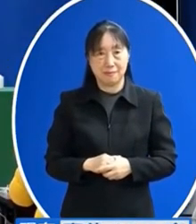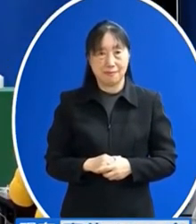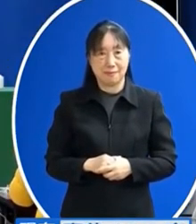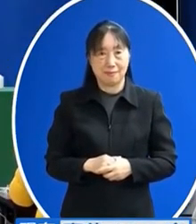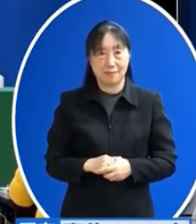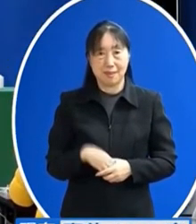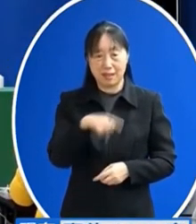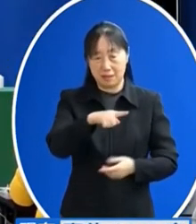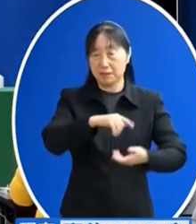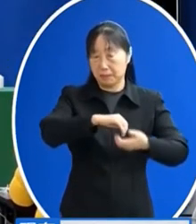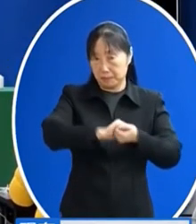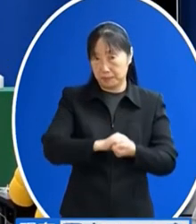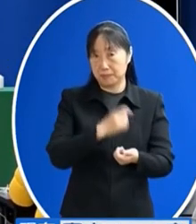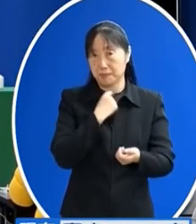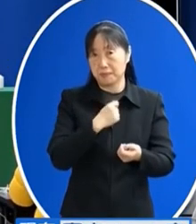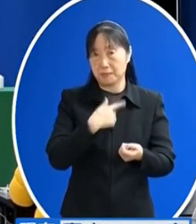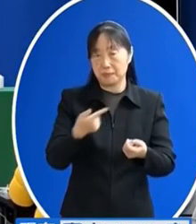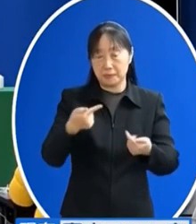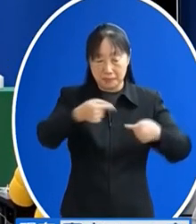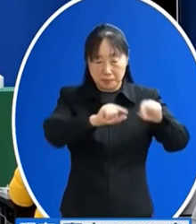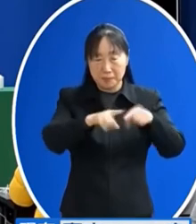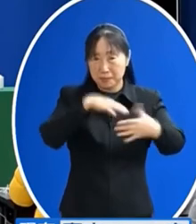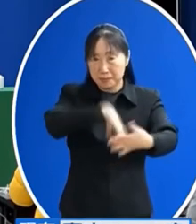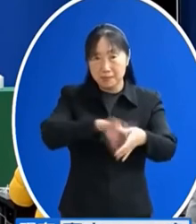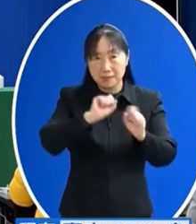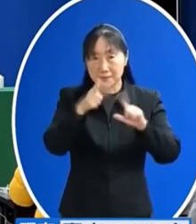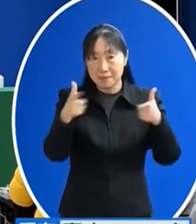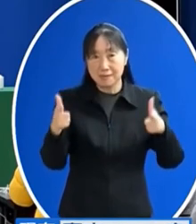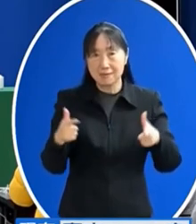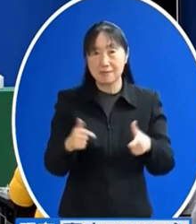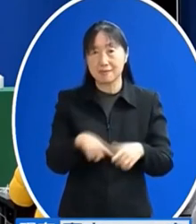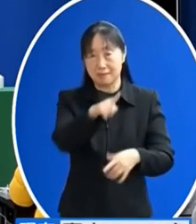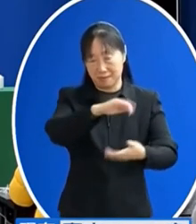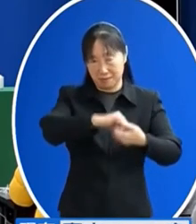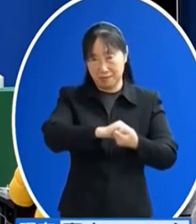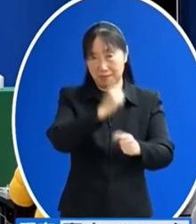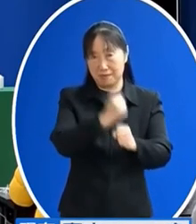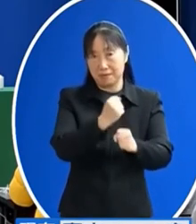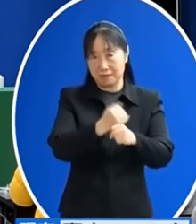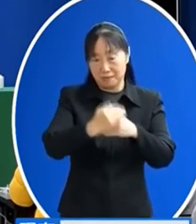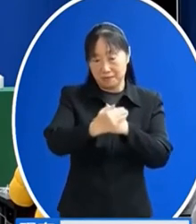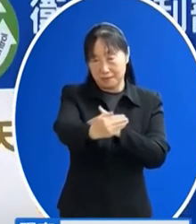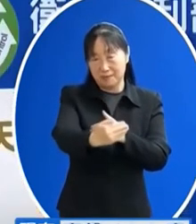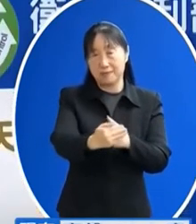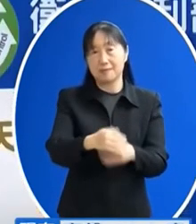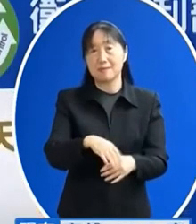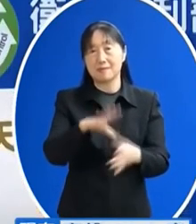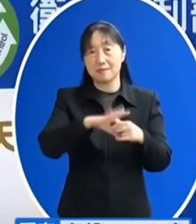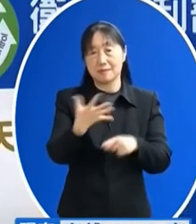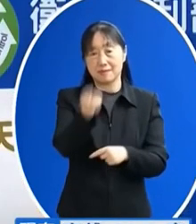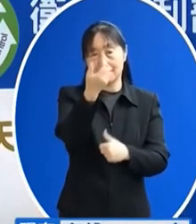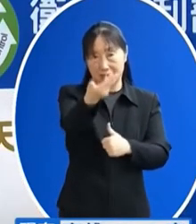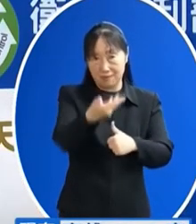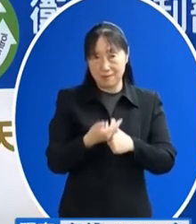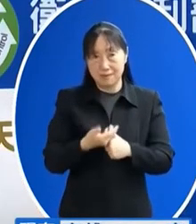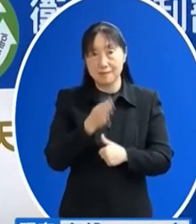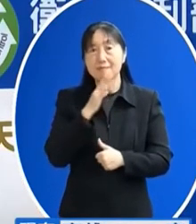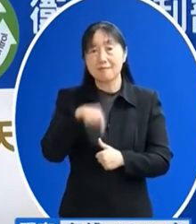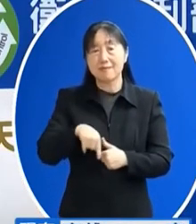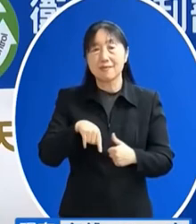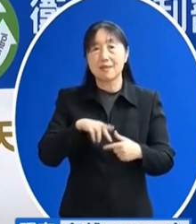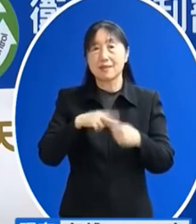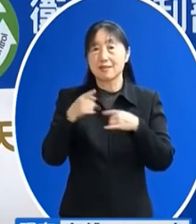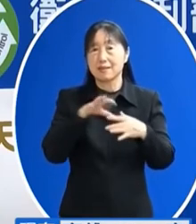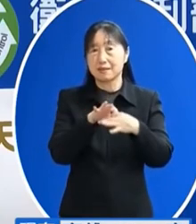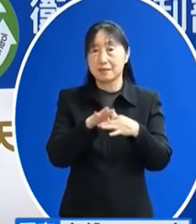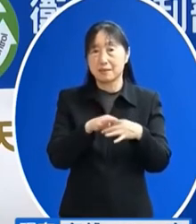没有那样，它一定有相同不同的成分的原料呢，该是怎么样制造？那有一定的制程。那授权制造就牵涉到整